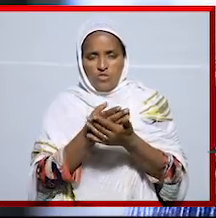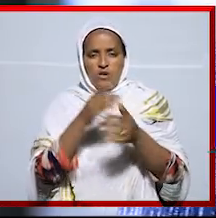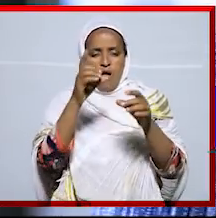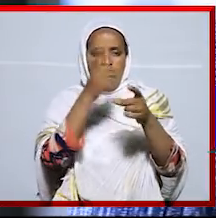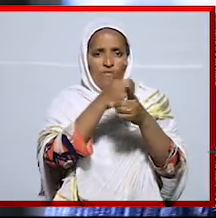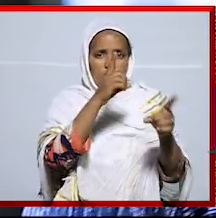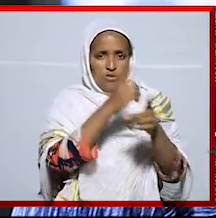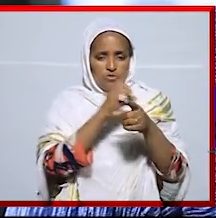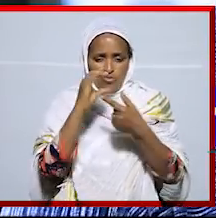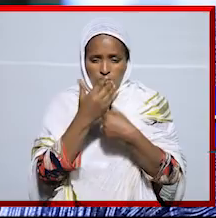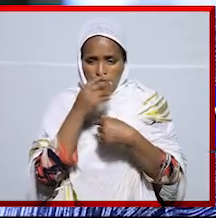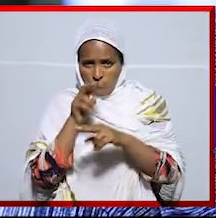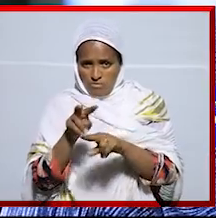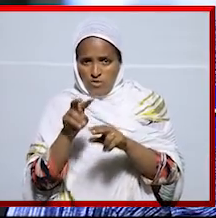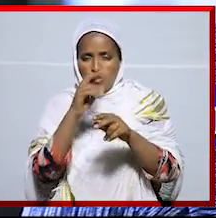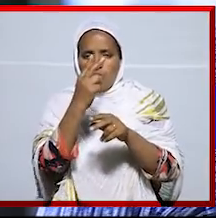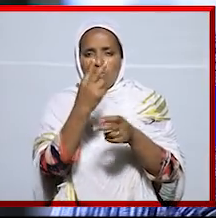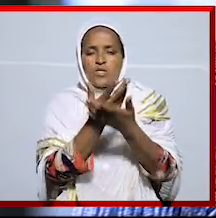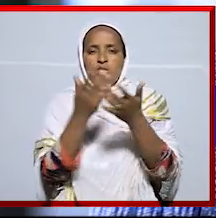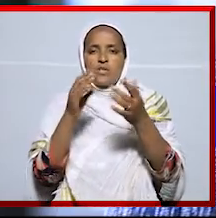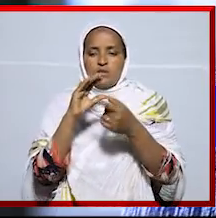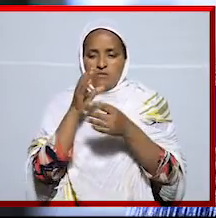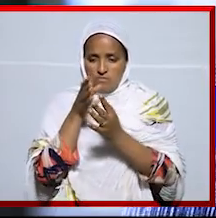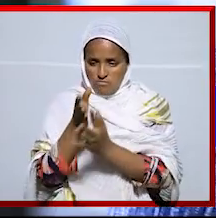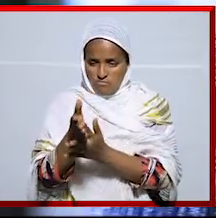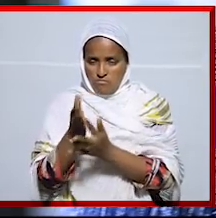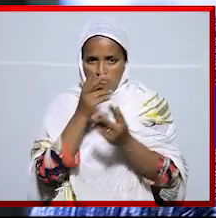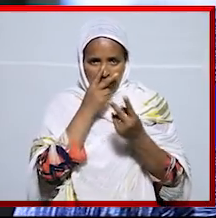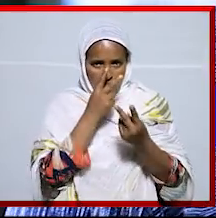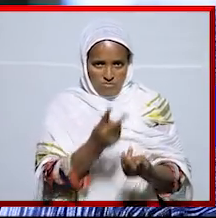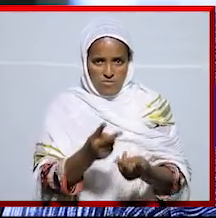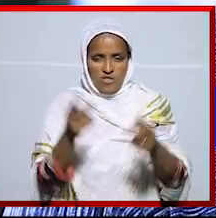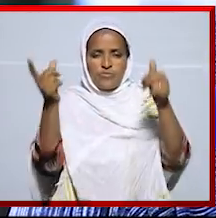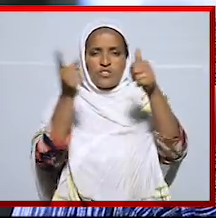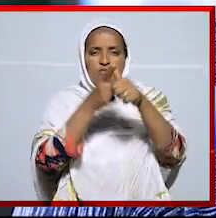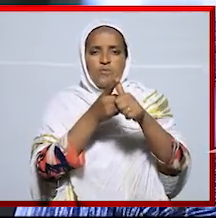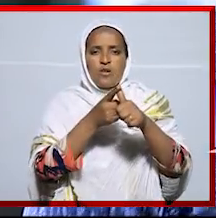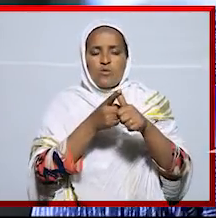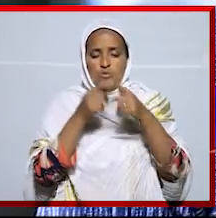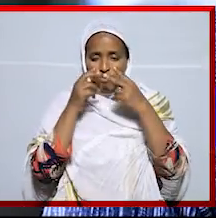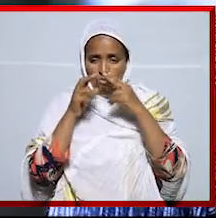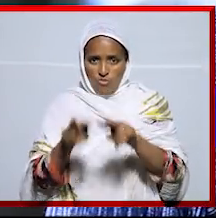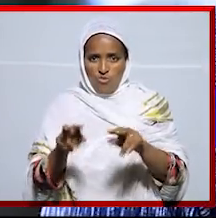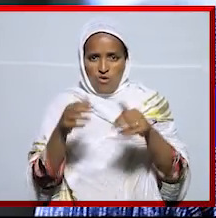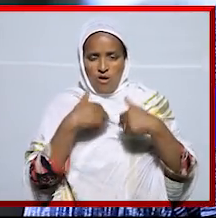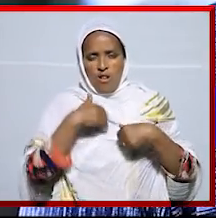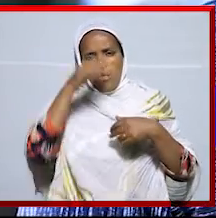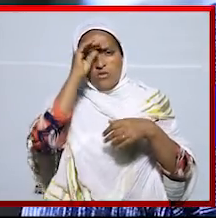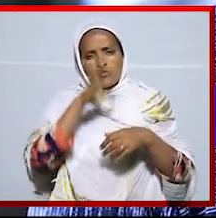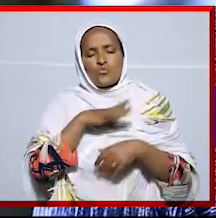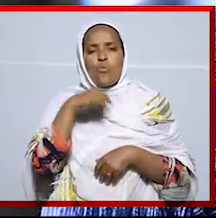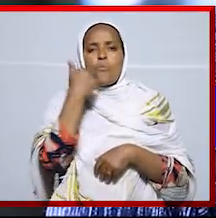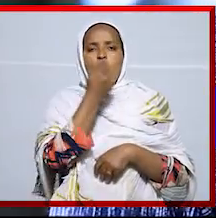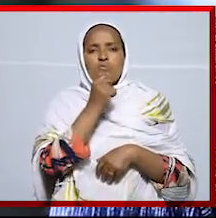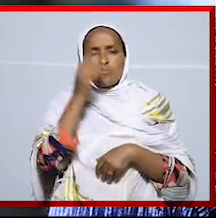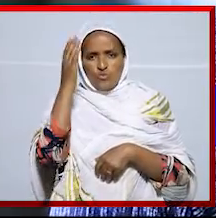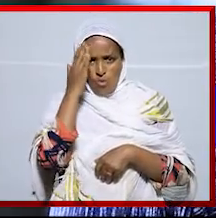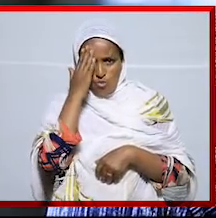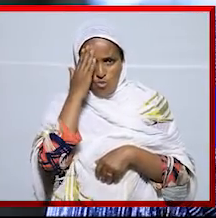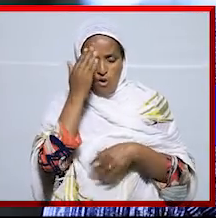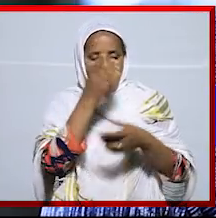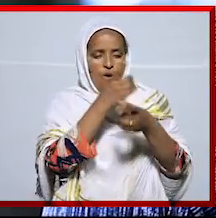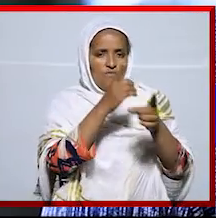የሰው ልጅ ካፈጣጠሩ አንጻር ስንመለከት እኔ ከሁለት ነገር አንጻር እመለከተዋለሁ። የመጀመሪያውን ስመለከተው ሰው ማንነቱን